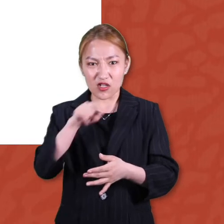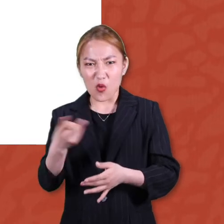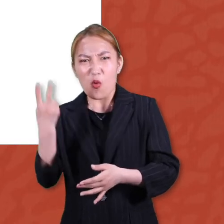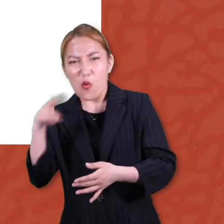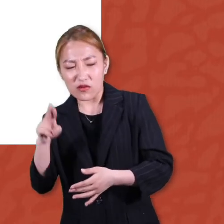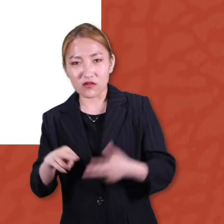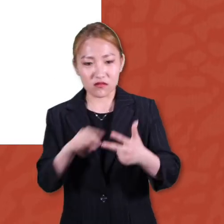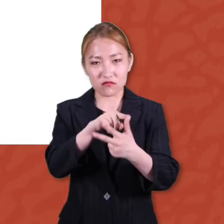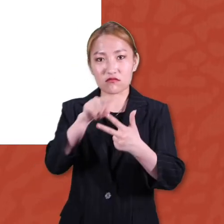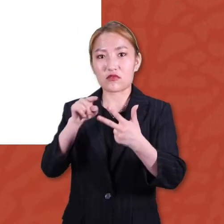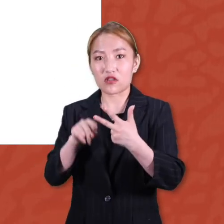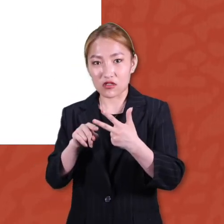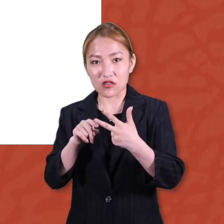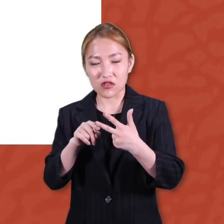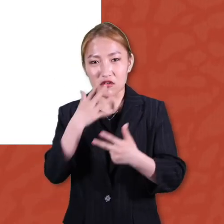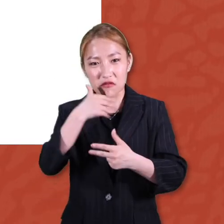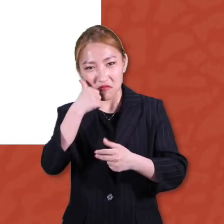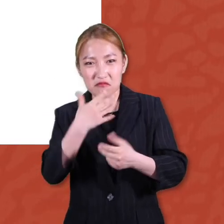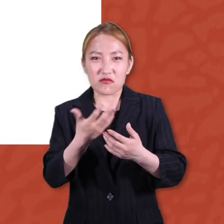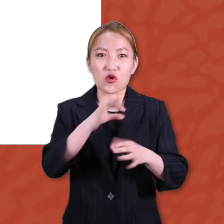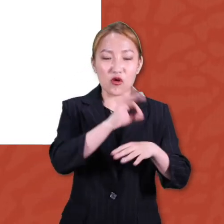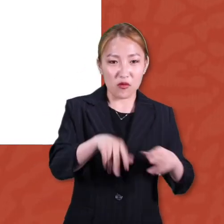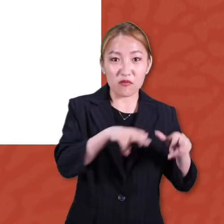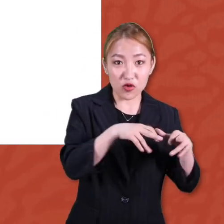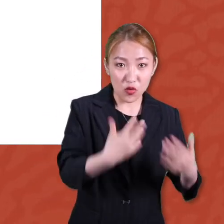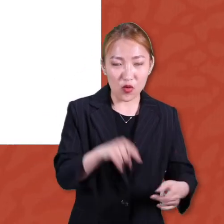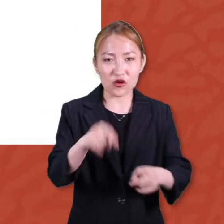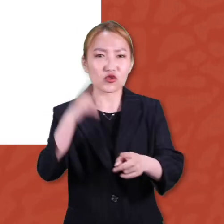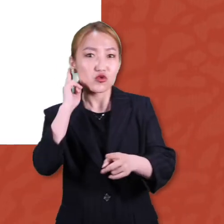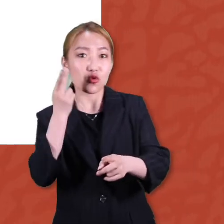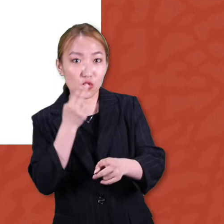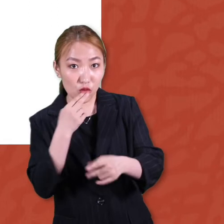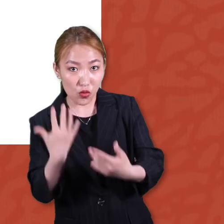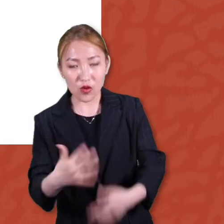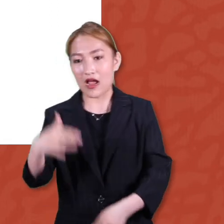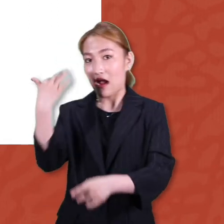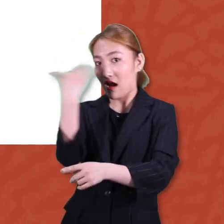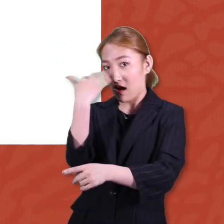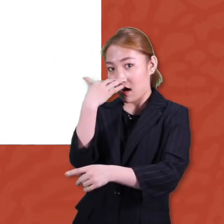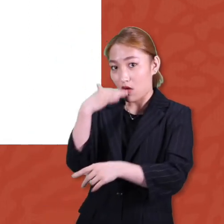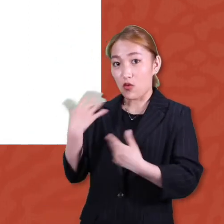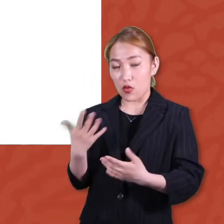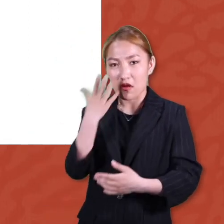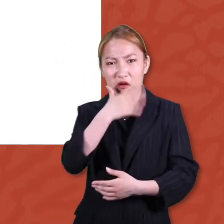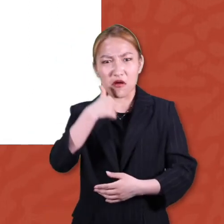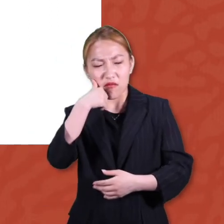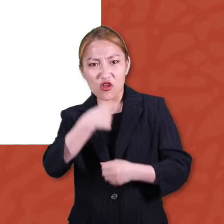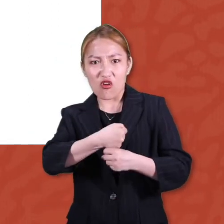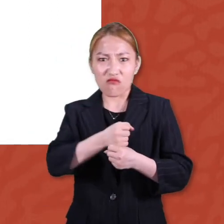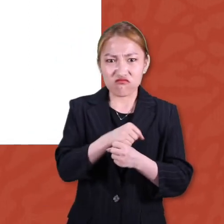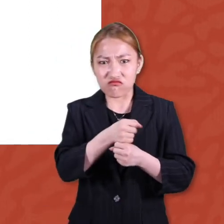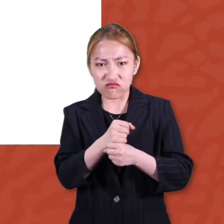дүлий болон сонсголын бэрхшээлтэй, хараагүй болон харааны бэрхшээлтэй, биеийн хөдөлгүүр